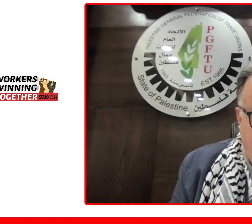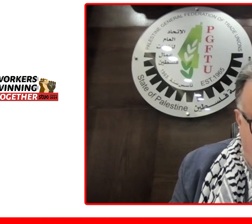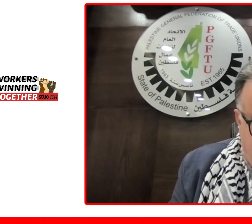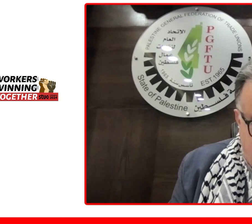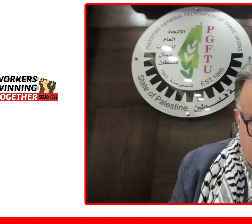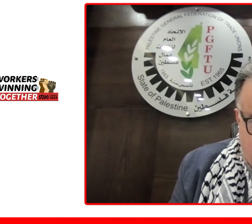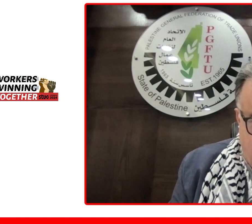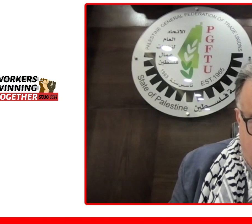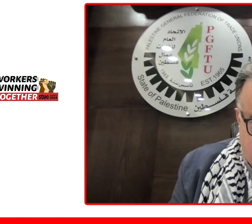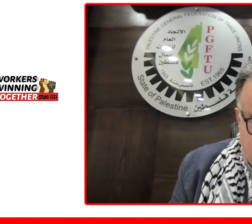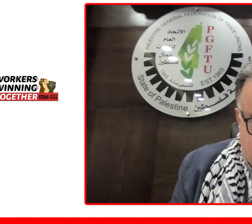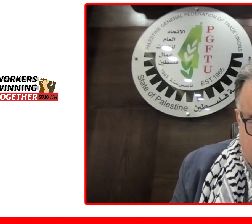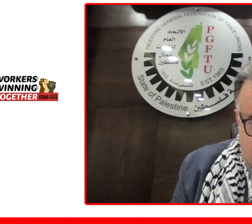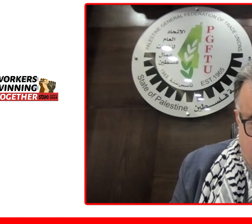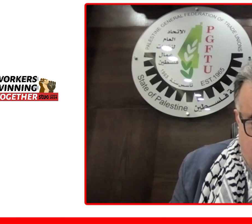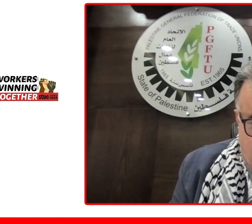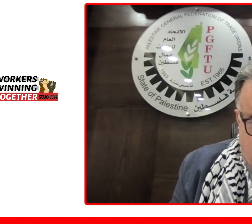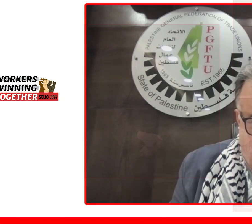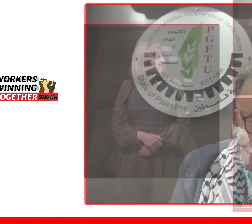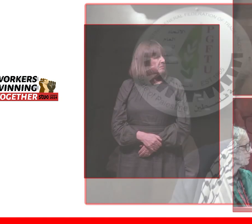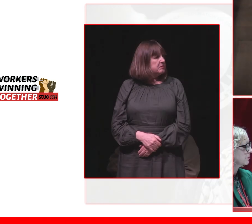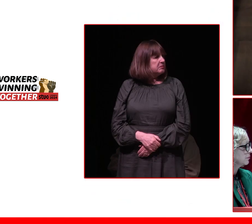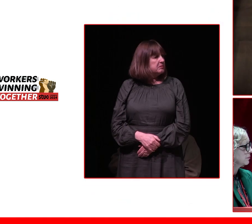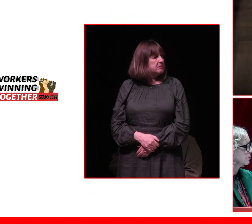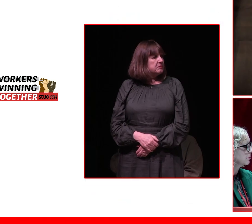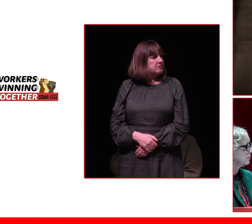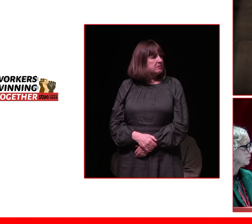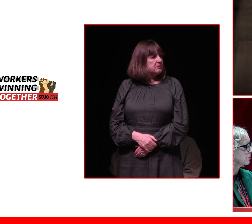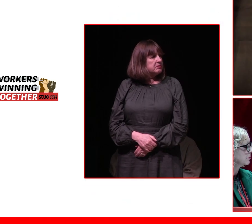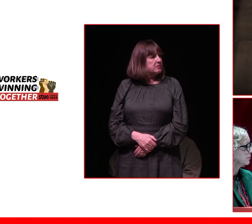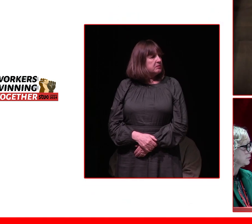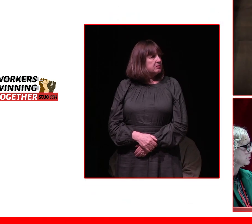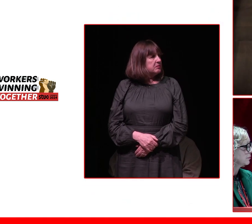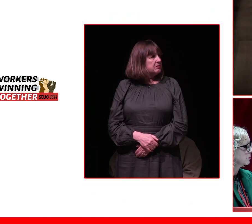تعبر عن ضمير الشعب الفلسطيني.